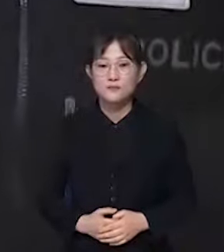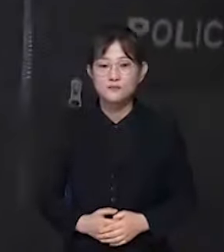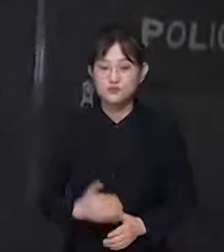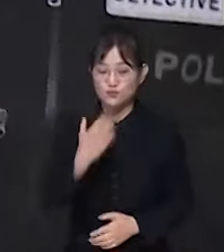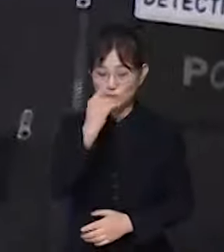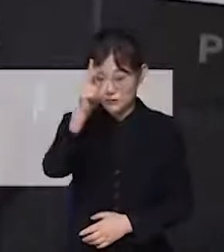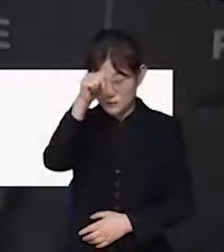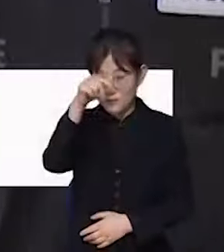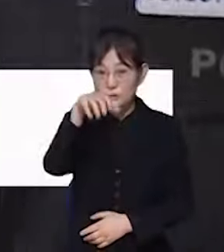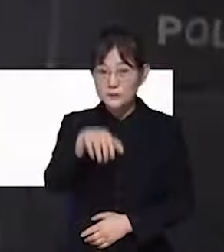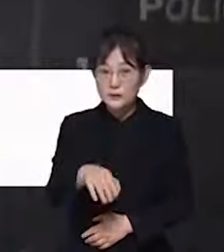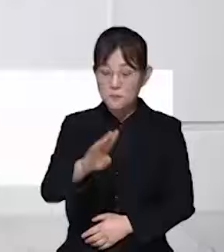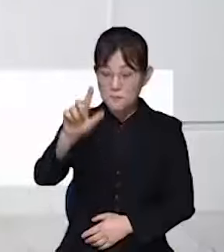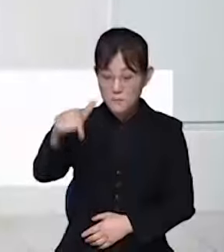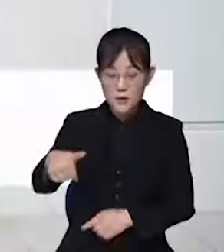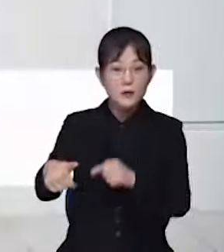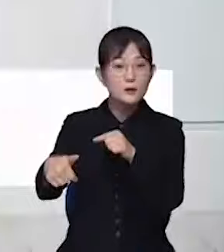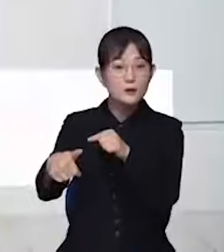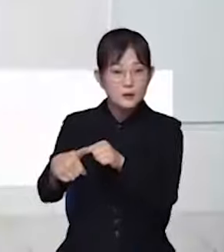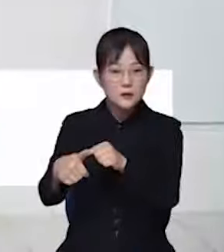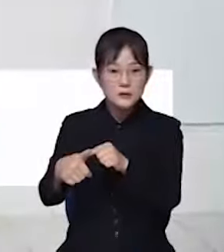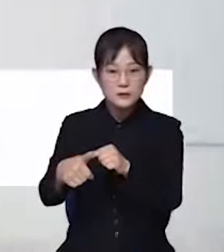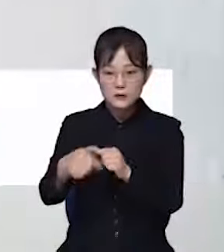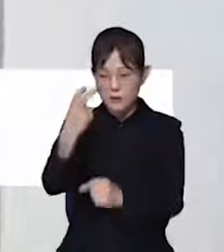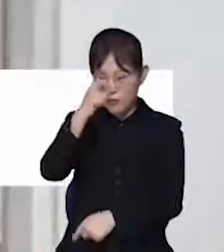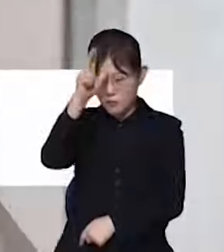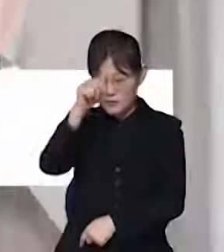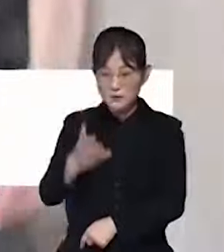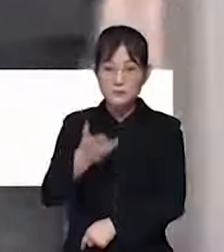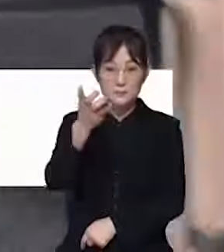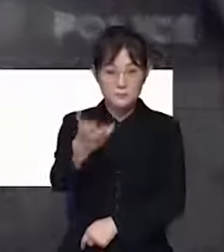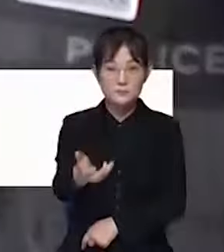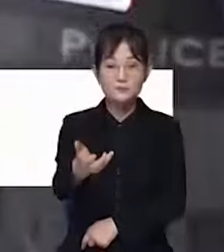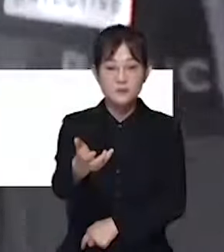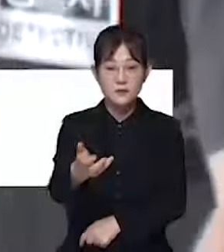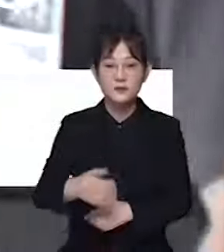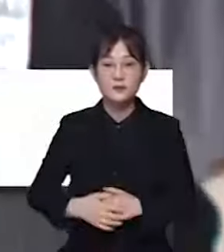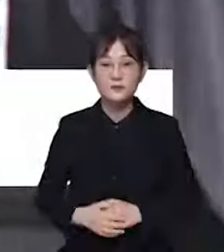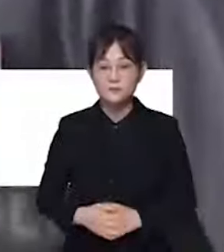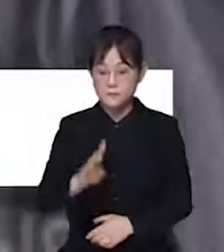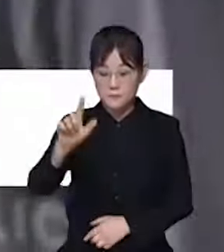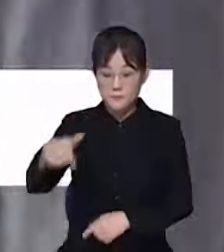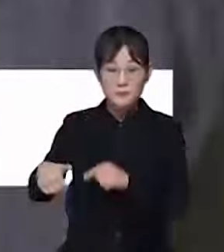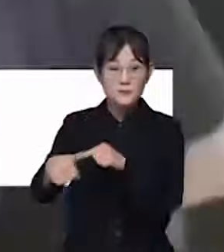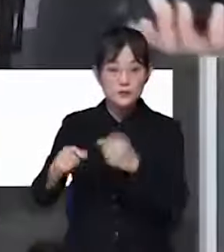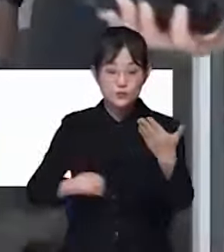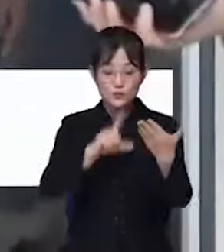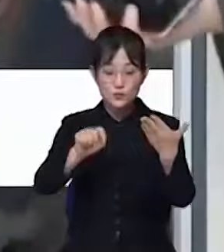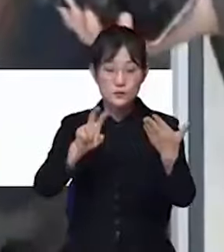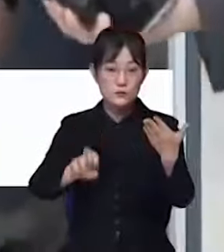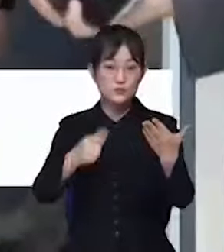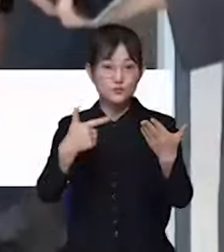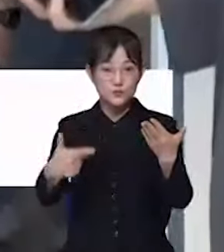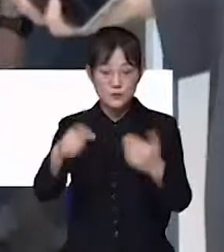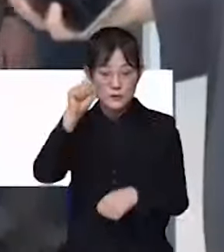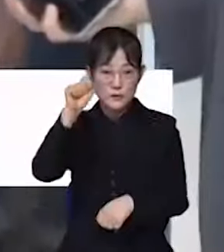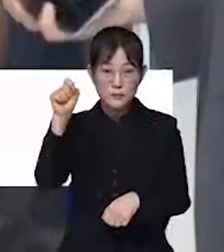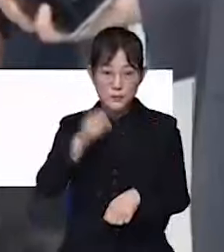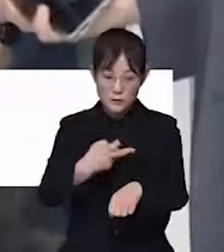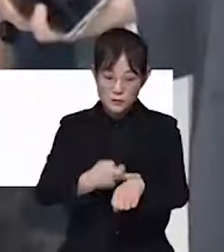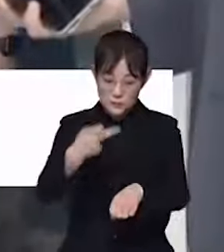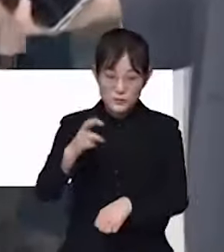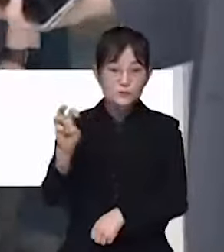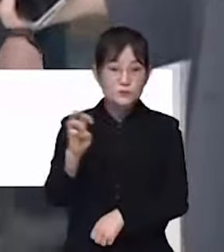순천경찰서는 살인 혐의를 받고 있는 박대성을 검찰에 구속 송치했습니다. 박 씨는 지난달 26일 새벽 0시